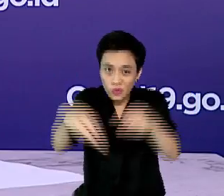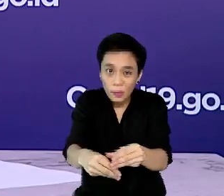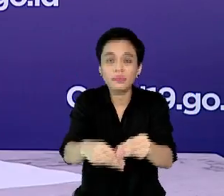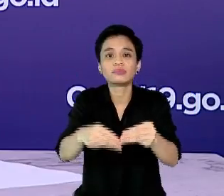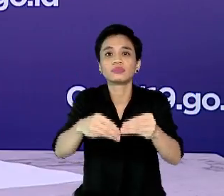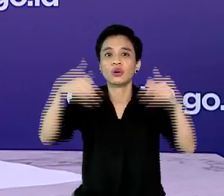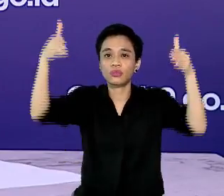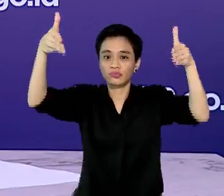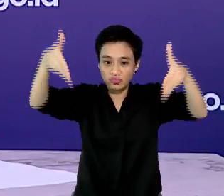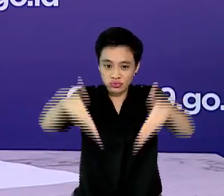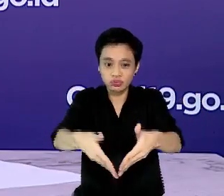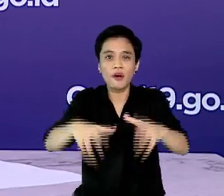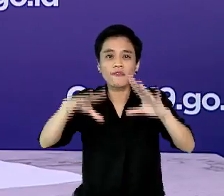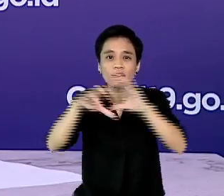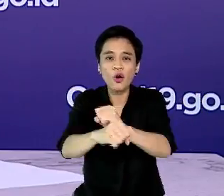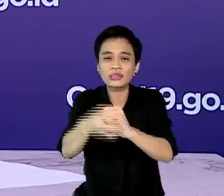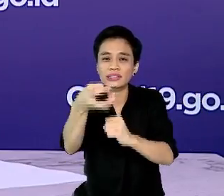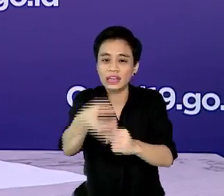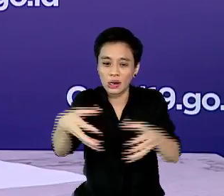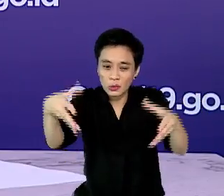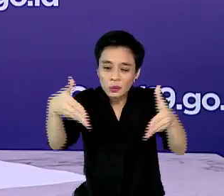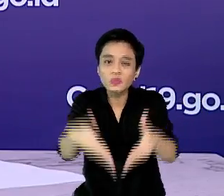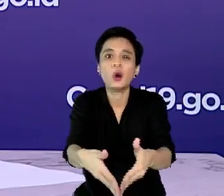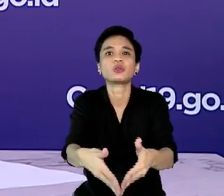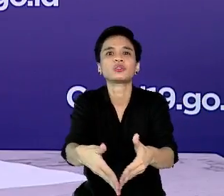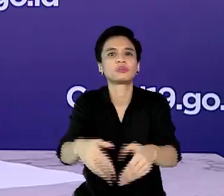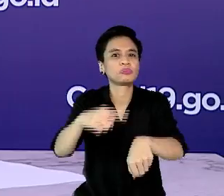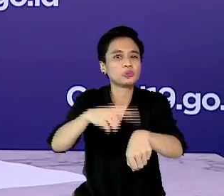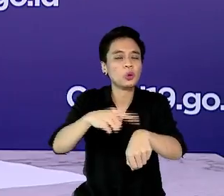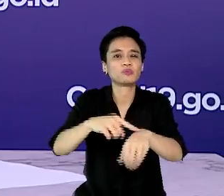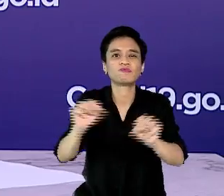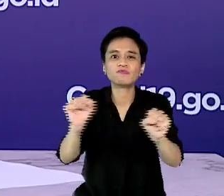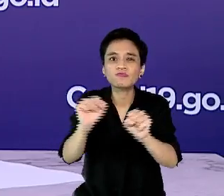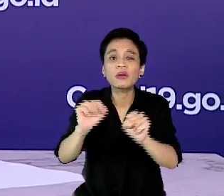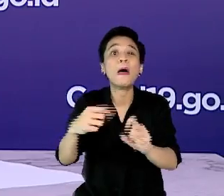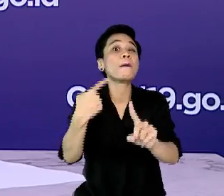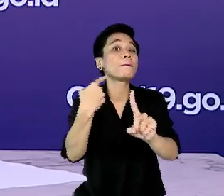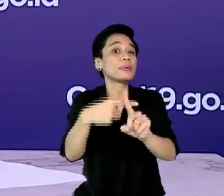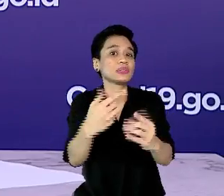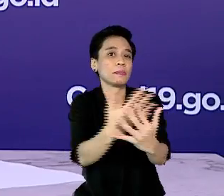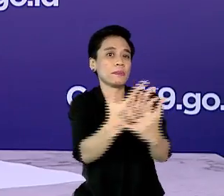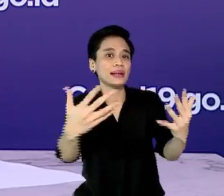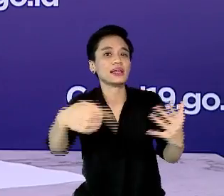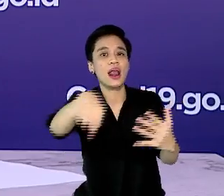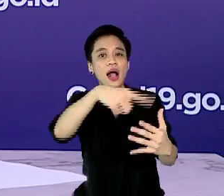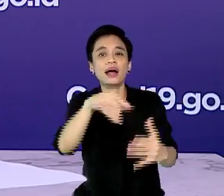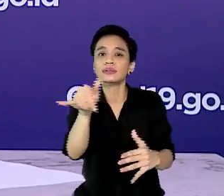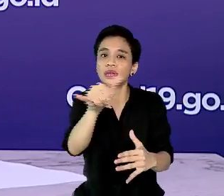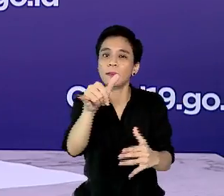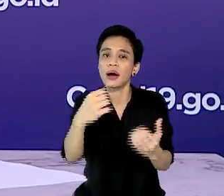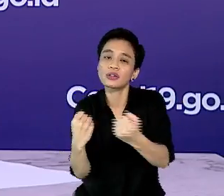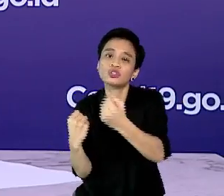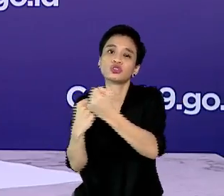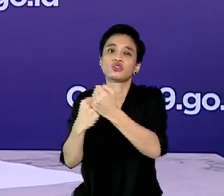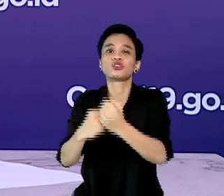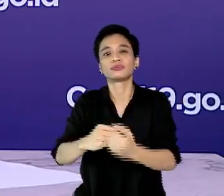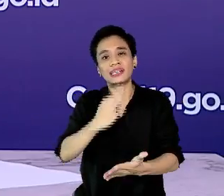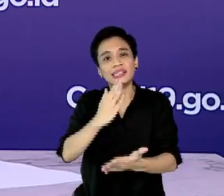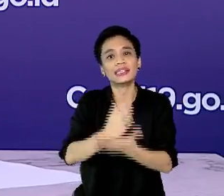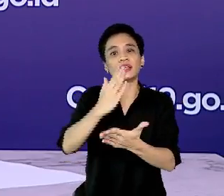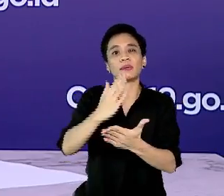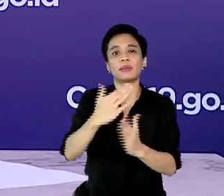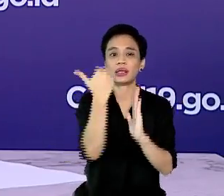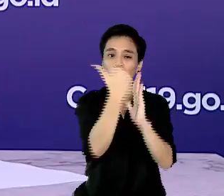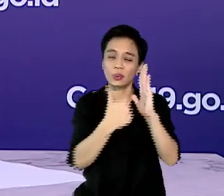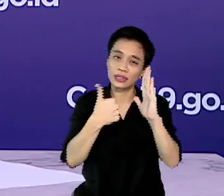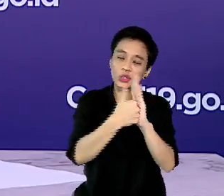konkret dalam keadaan genting, dan di waktu yang bersamaan masyarakat perlu untuk terus meningkatkan kedisiplinan protokol